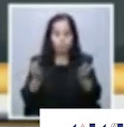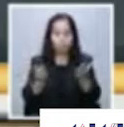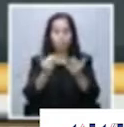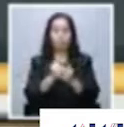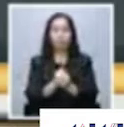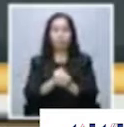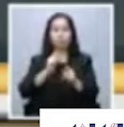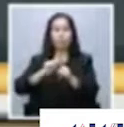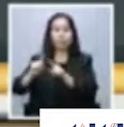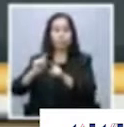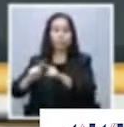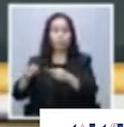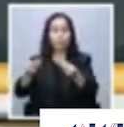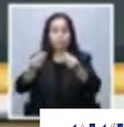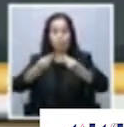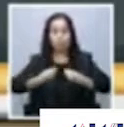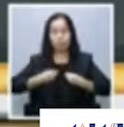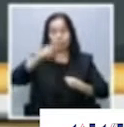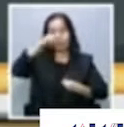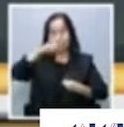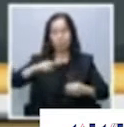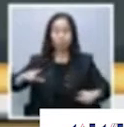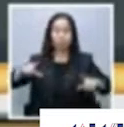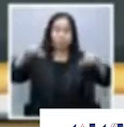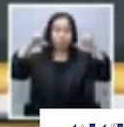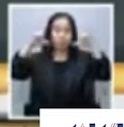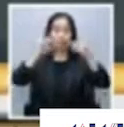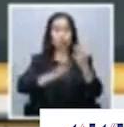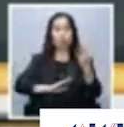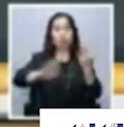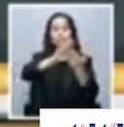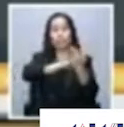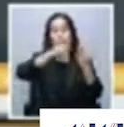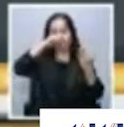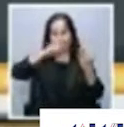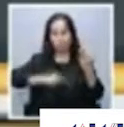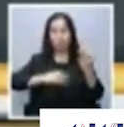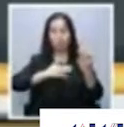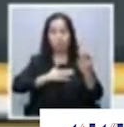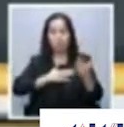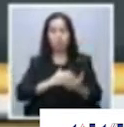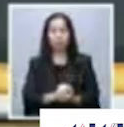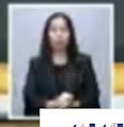และบทบาทของไทยในเวทีระหว่างประเทศ